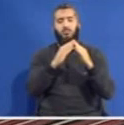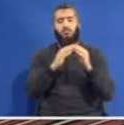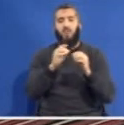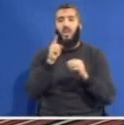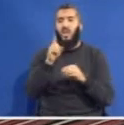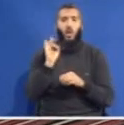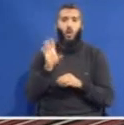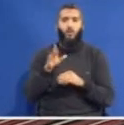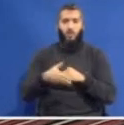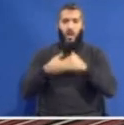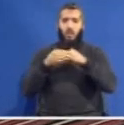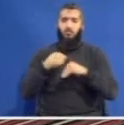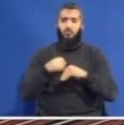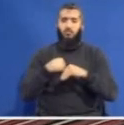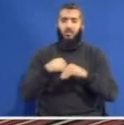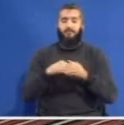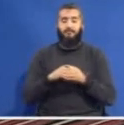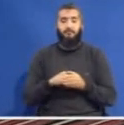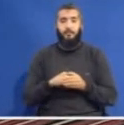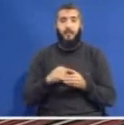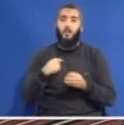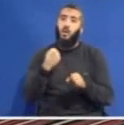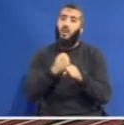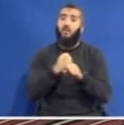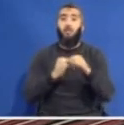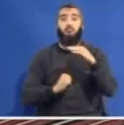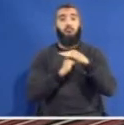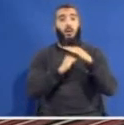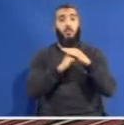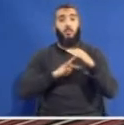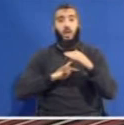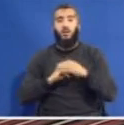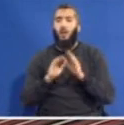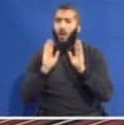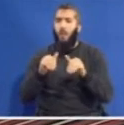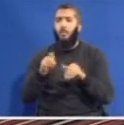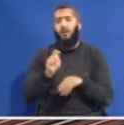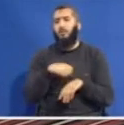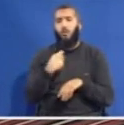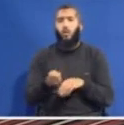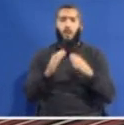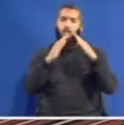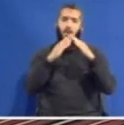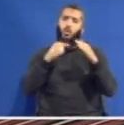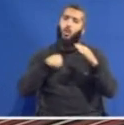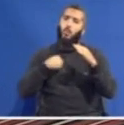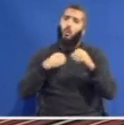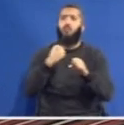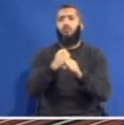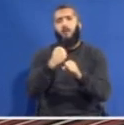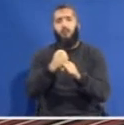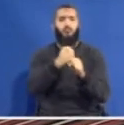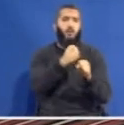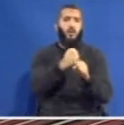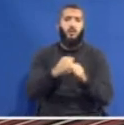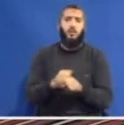زعما. ايوا هي عادي، ومن بعد وليت نخدم هكا عادي وهي نورمال. ومن بعد